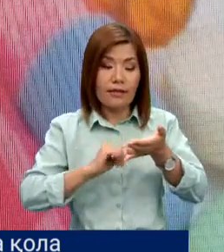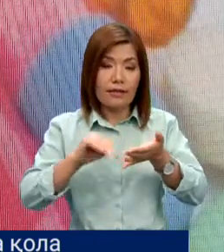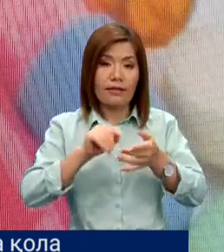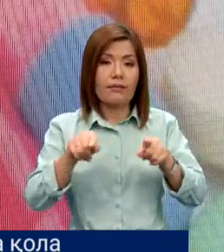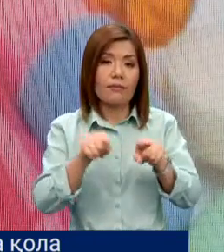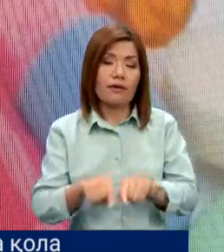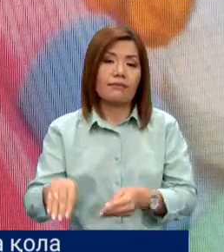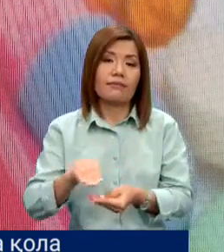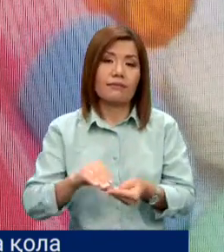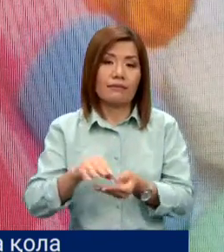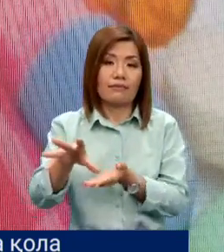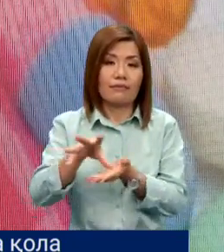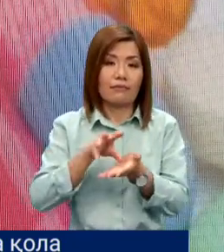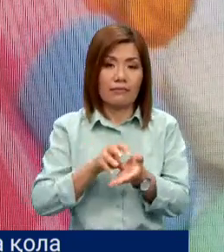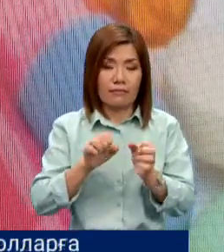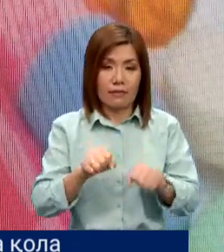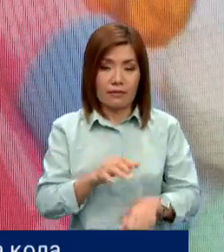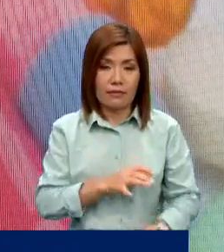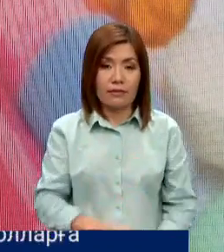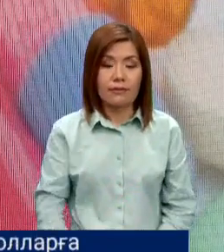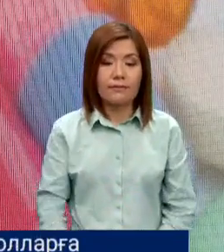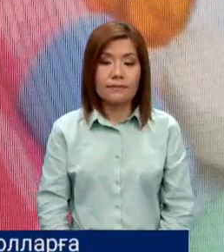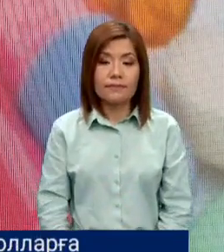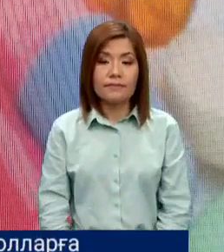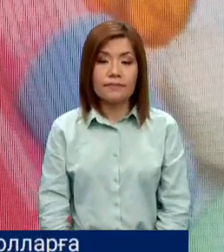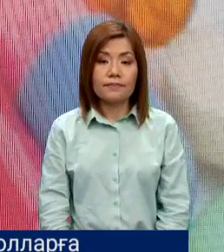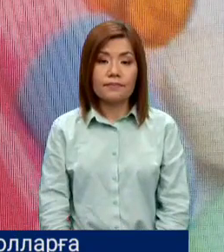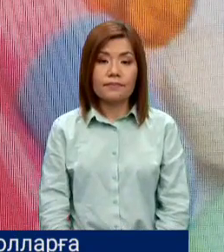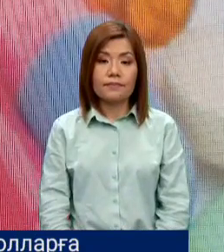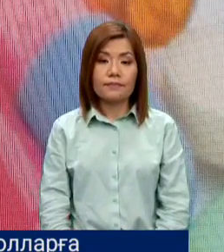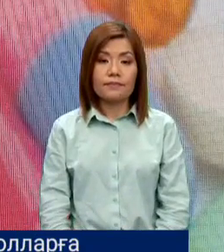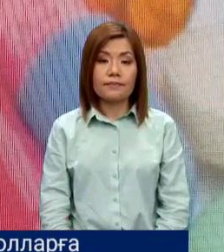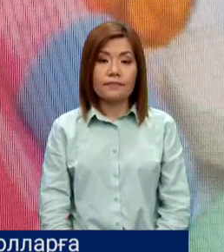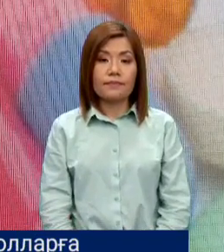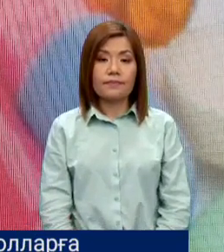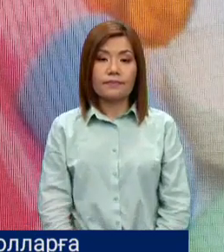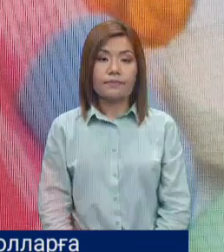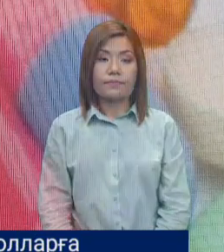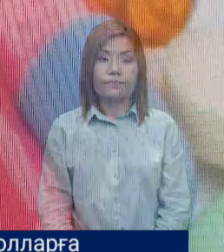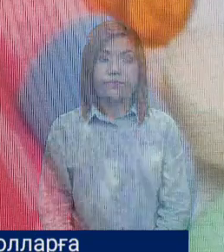сценарийді қайталамаса игі. Маржан Жұмабай, Виктор Джегерес, Атамекен, Бизнес.